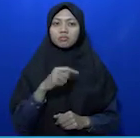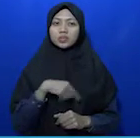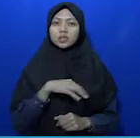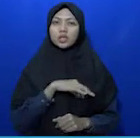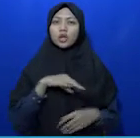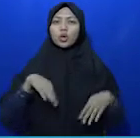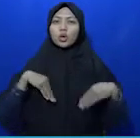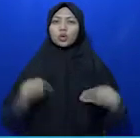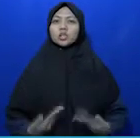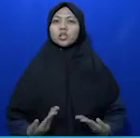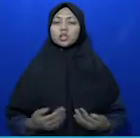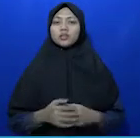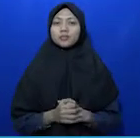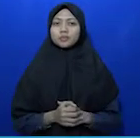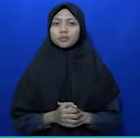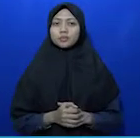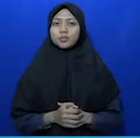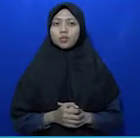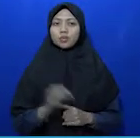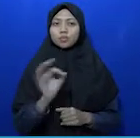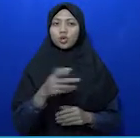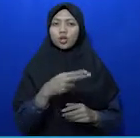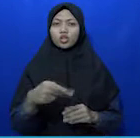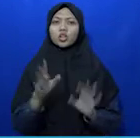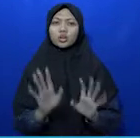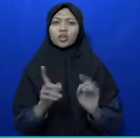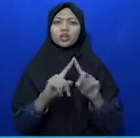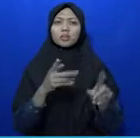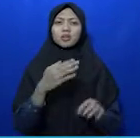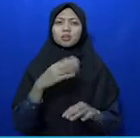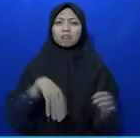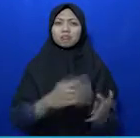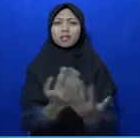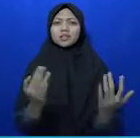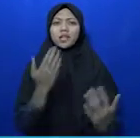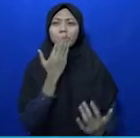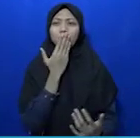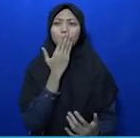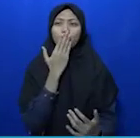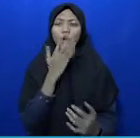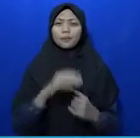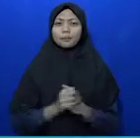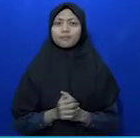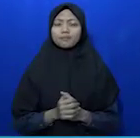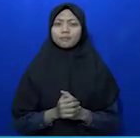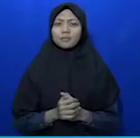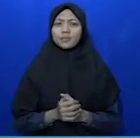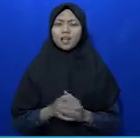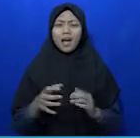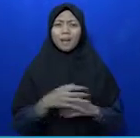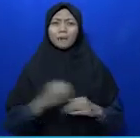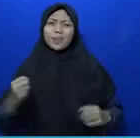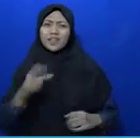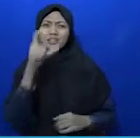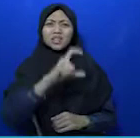merugikan pada rakyat Papua di situ. Maka kesimpulannya harus diambil. Nah pertanyaannya gitu ya, bagaimana cara mengambil